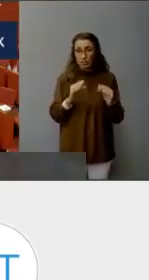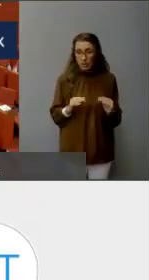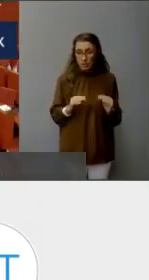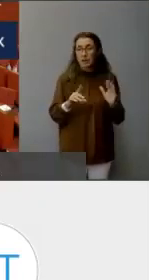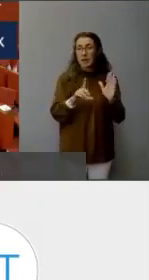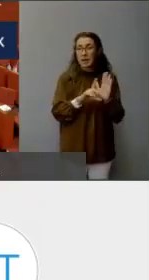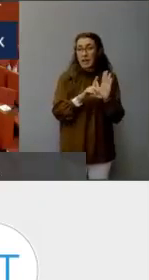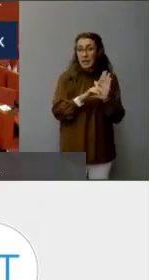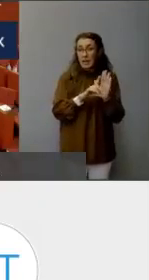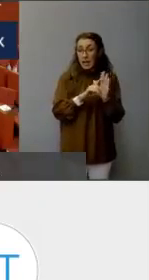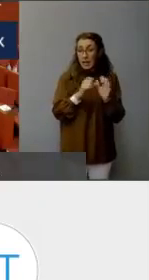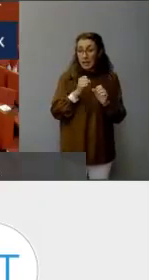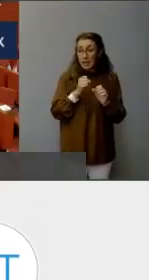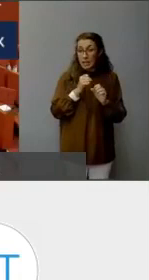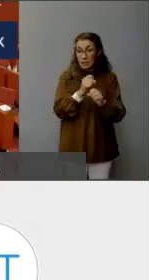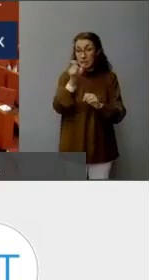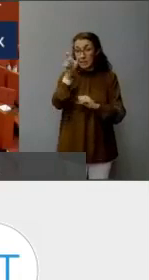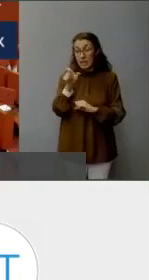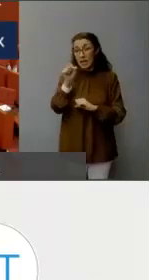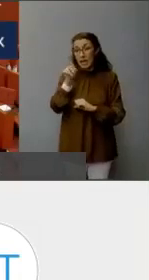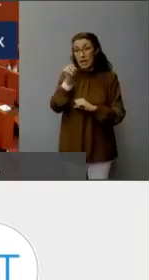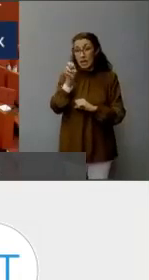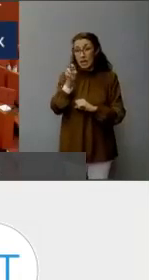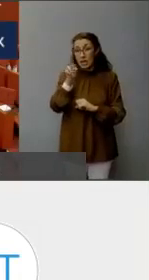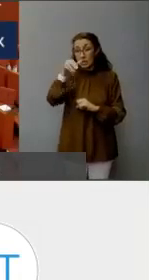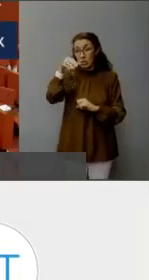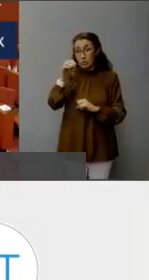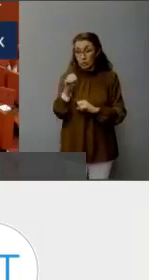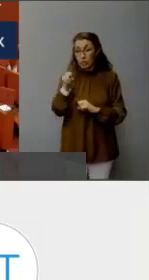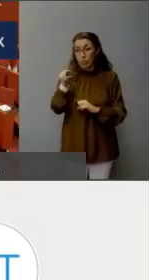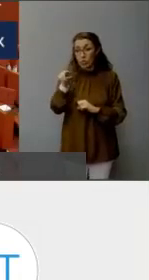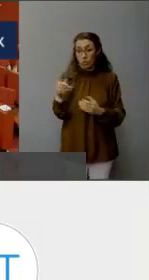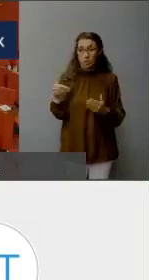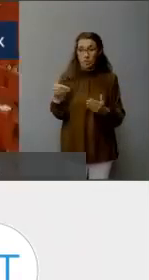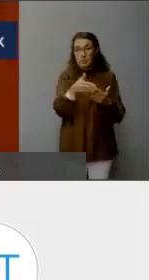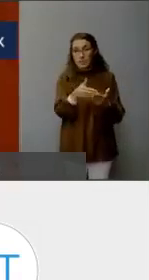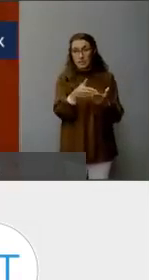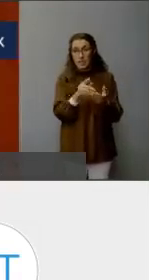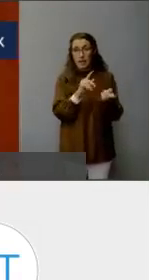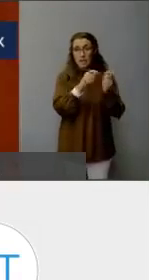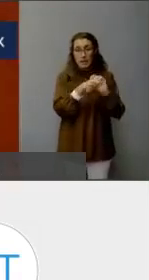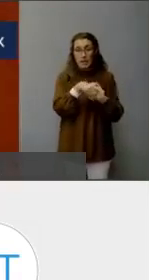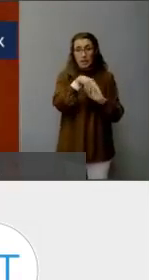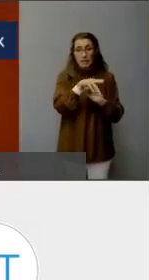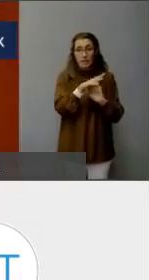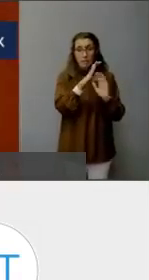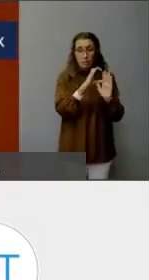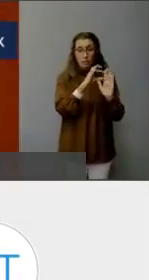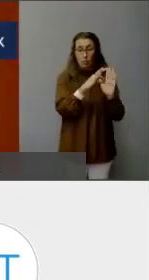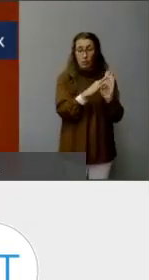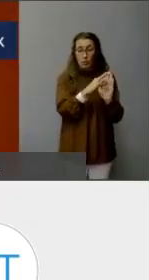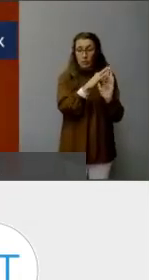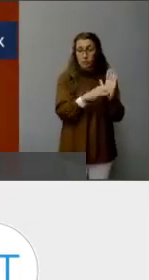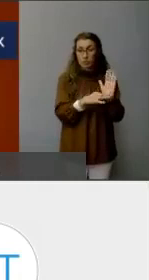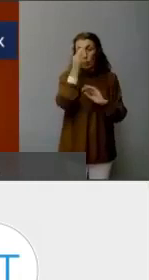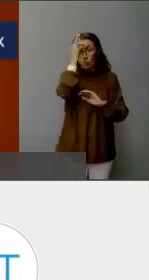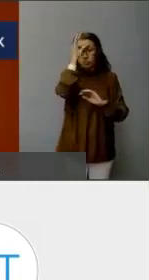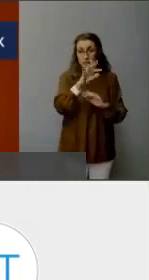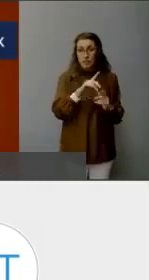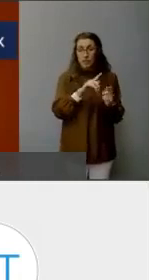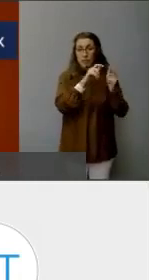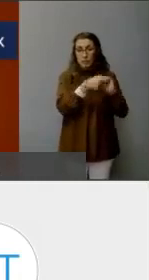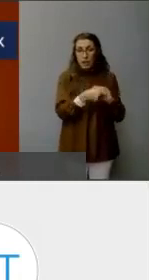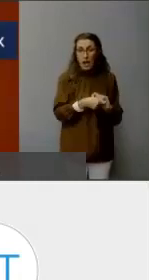agricola individuale catania d'oro dottor giacomo ha presentato proposta di variante al puc al fine di poter avviare cito un